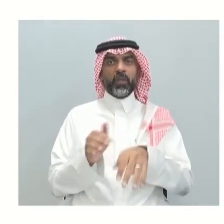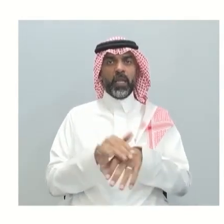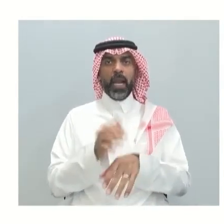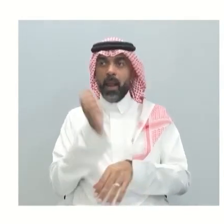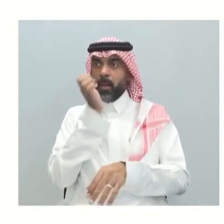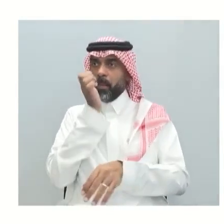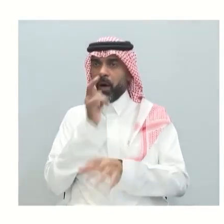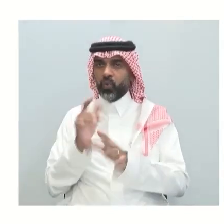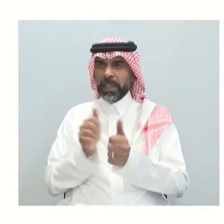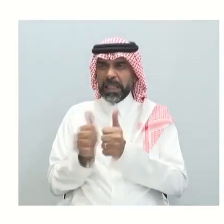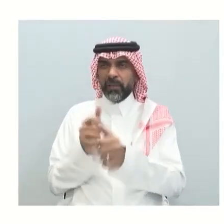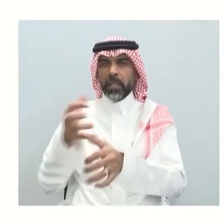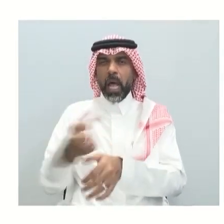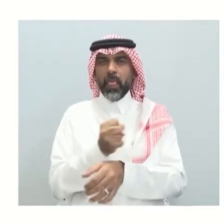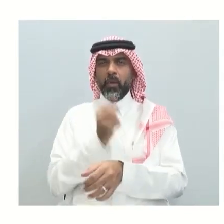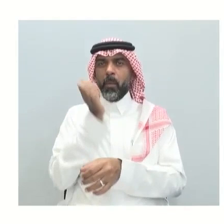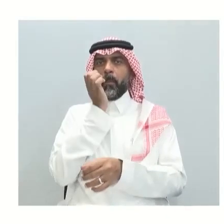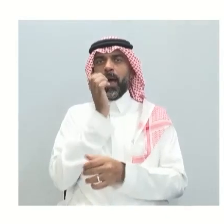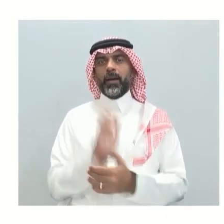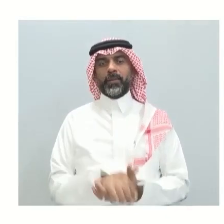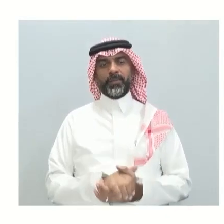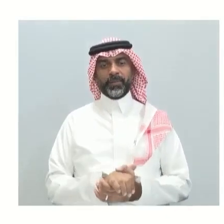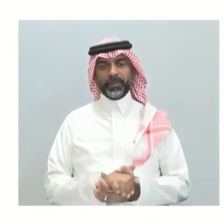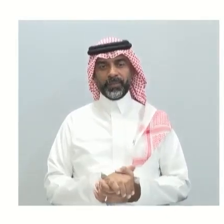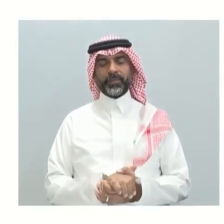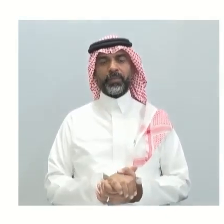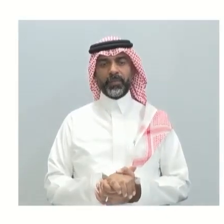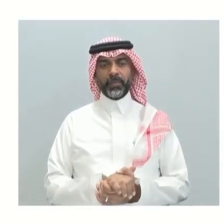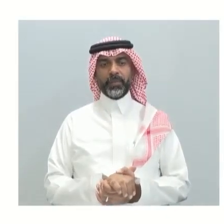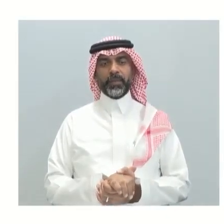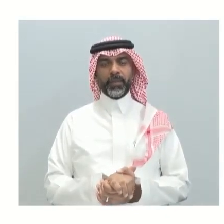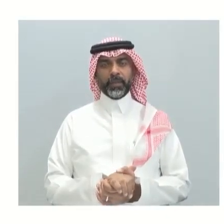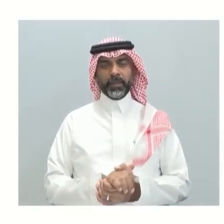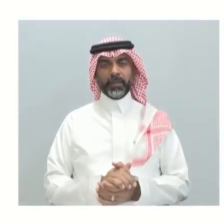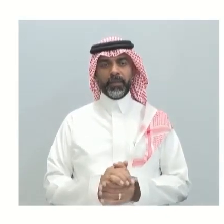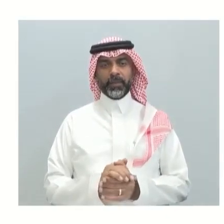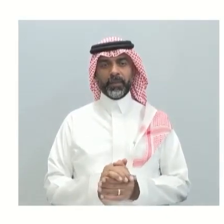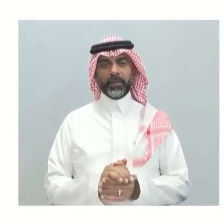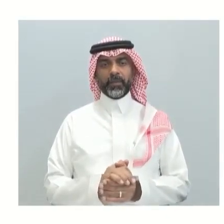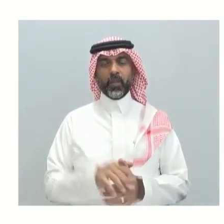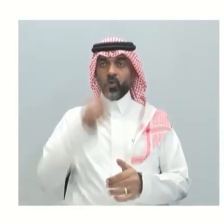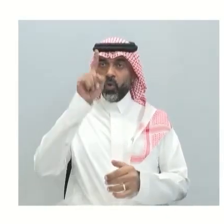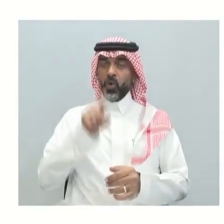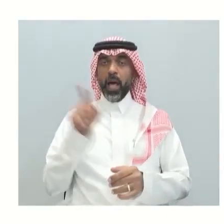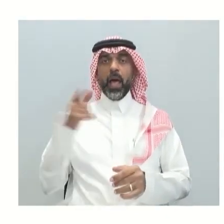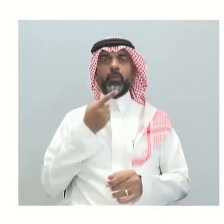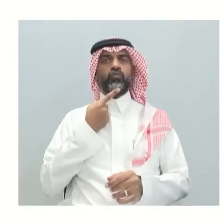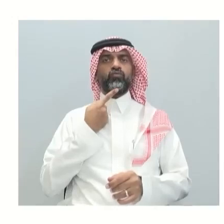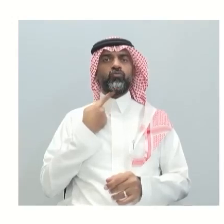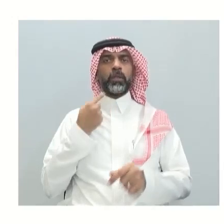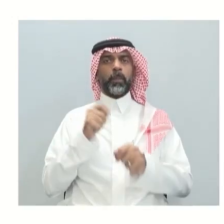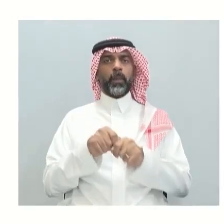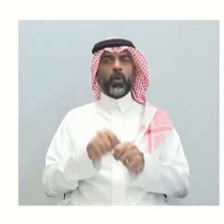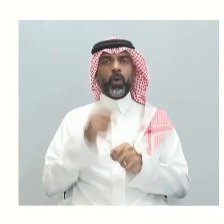احد اهم مصادر الحياه العوامل اللا حيويه التي تحتاجها المخلوقات الحيه فال المخلوقات الحيه داخل هذه الانظمه البيئيه